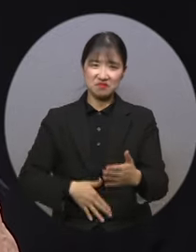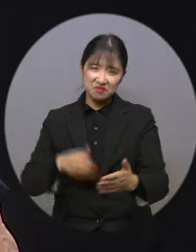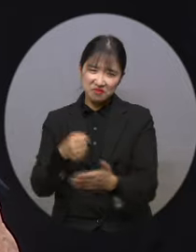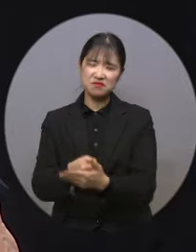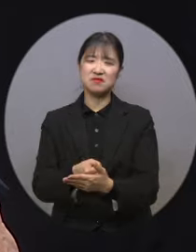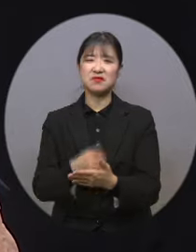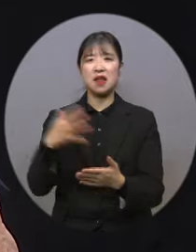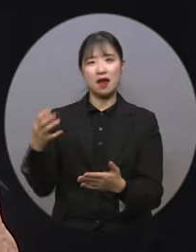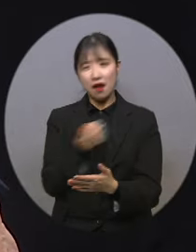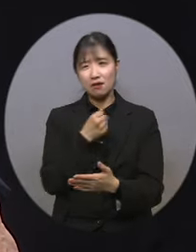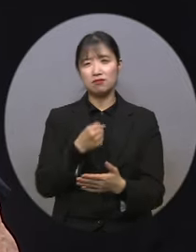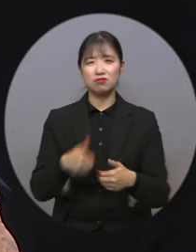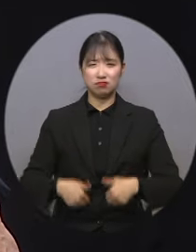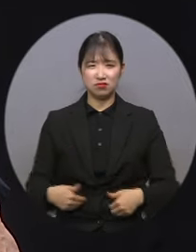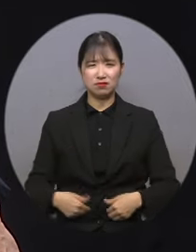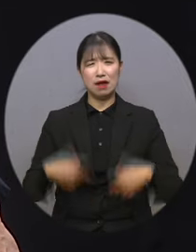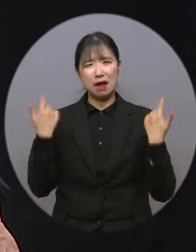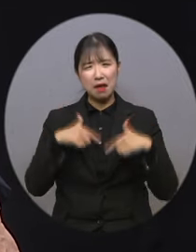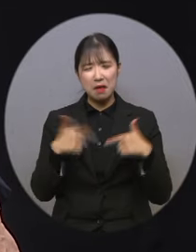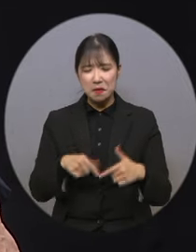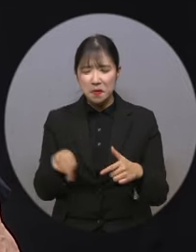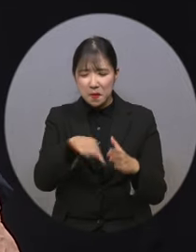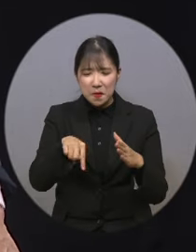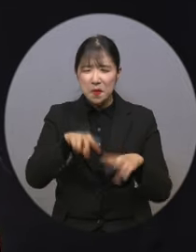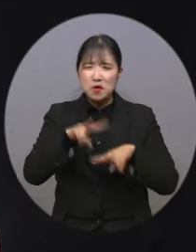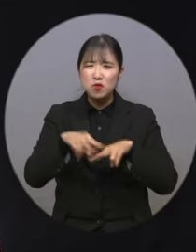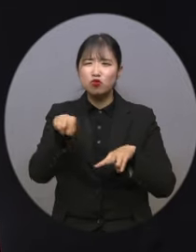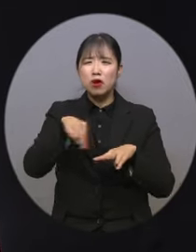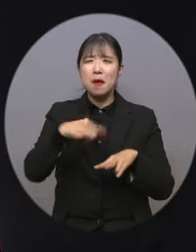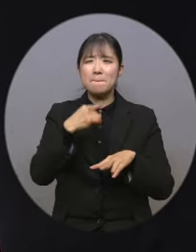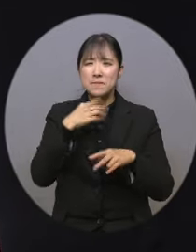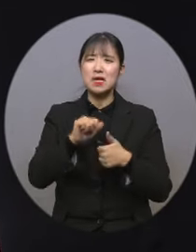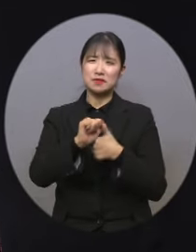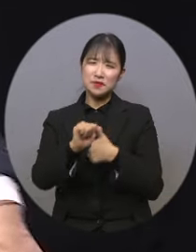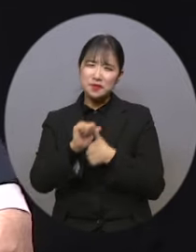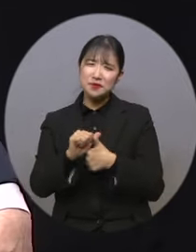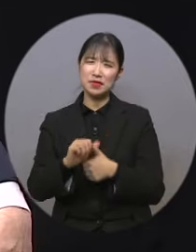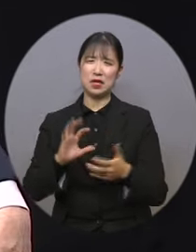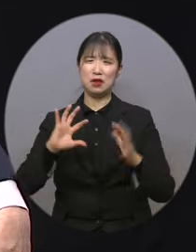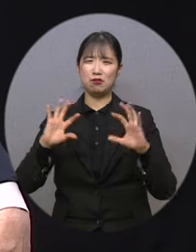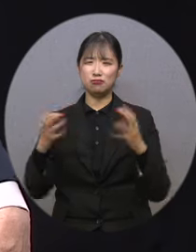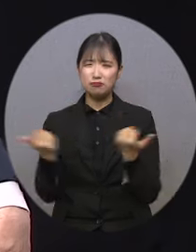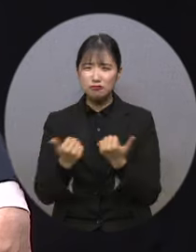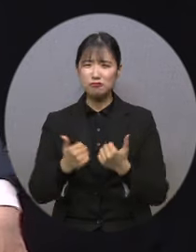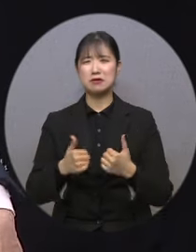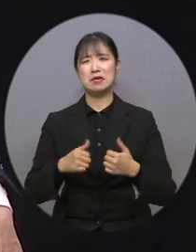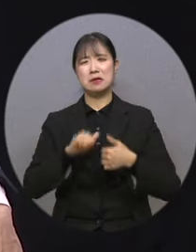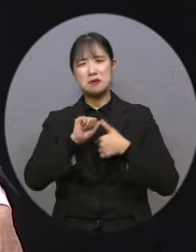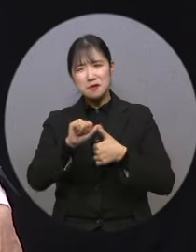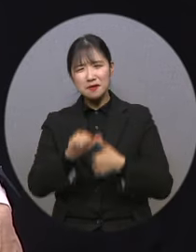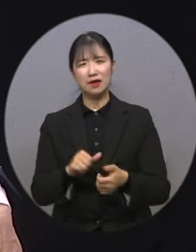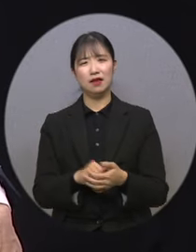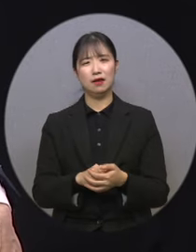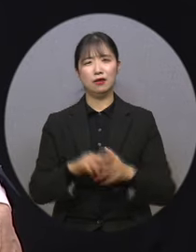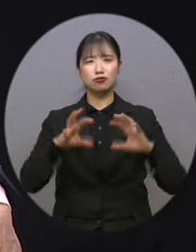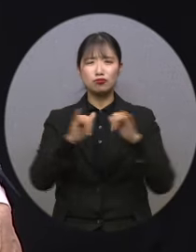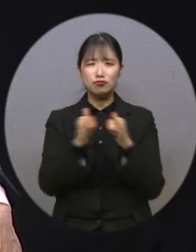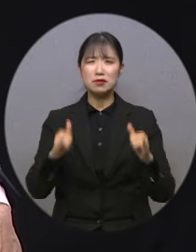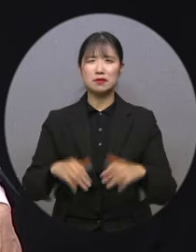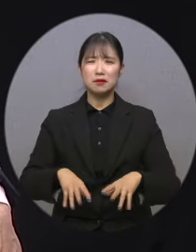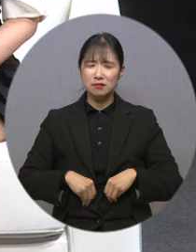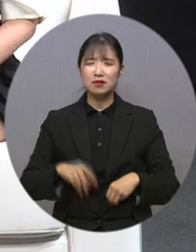지도자가 나와야 되는데 맨날 우물안 개구리 식으로 국회에서 싸운 판이 나고 국민들 다 끊겨 놓고 이게 뭡니까